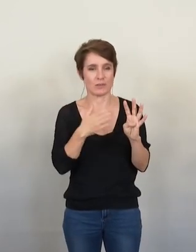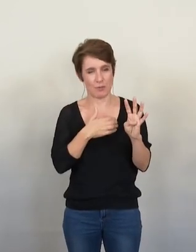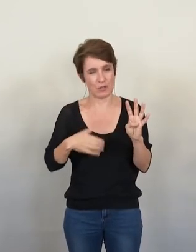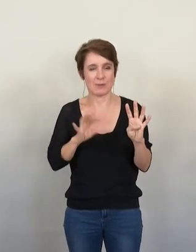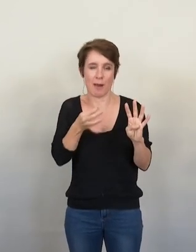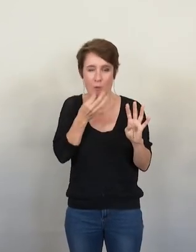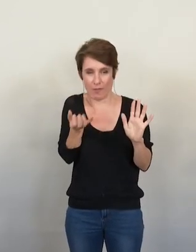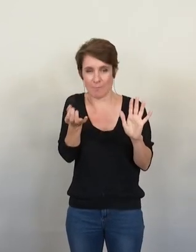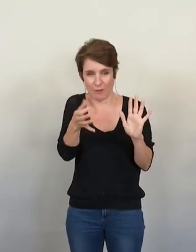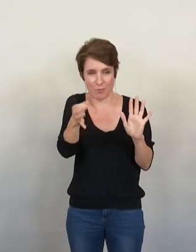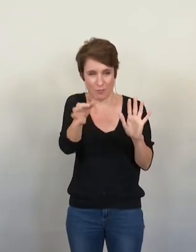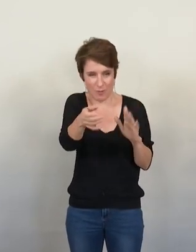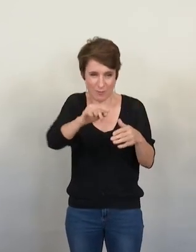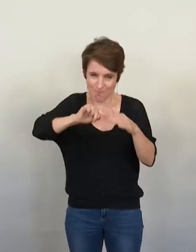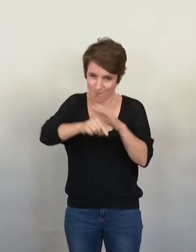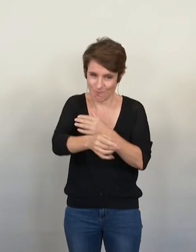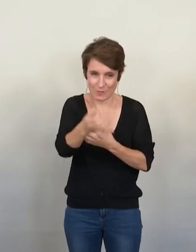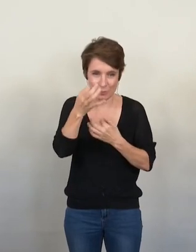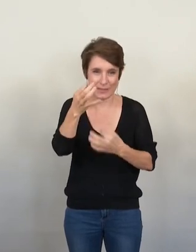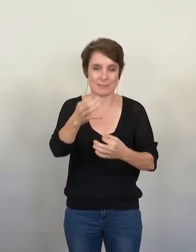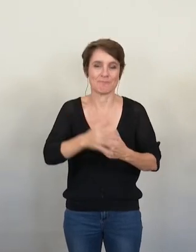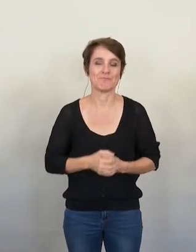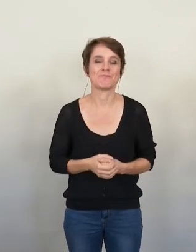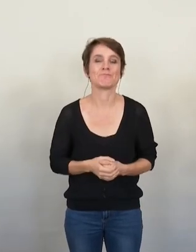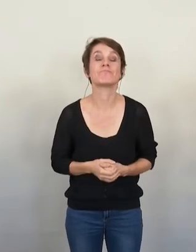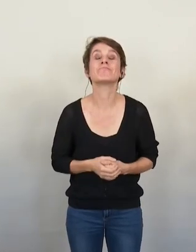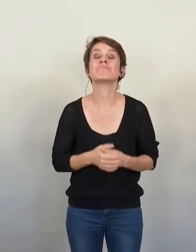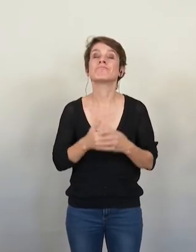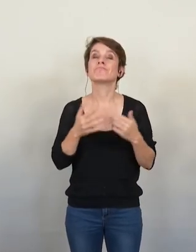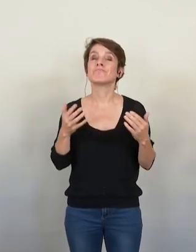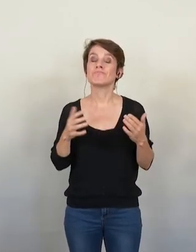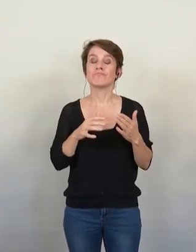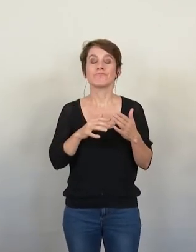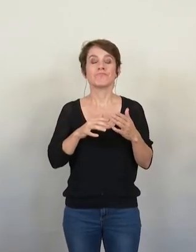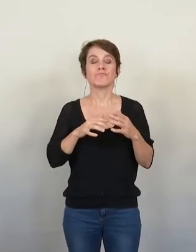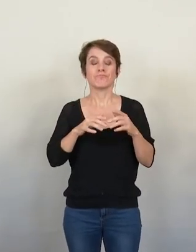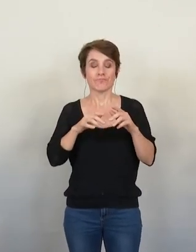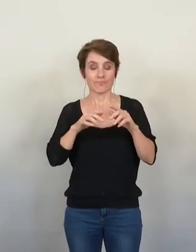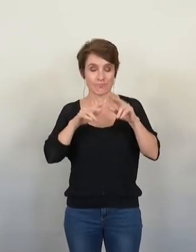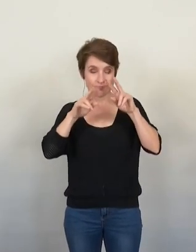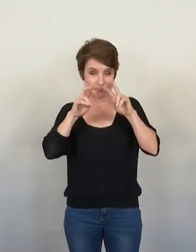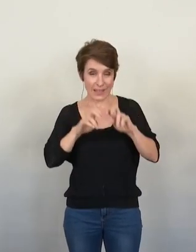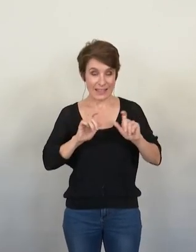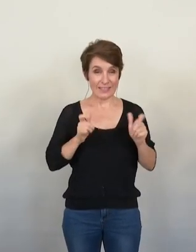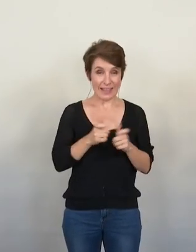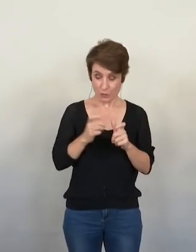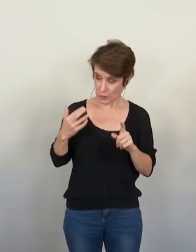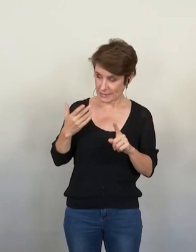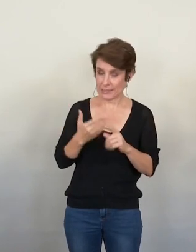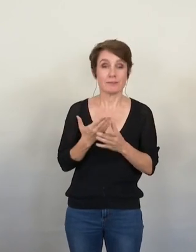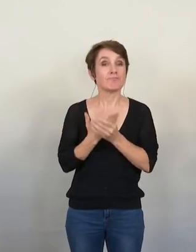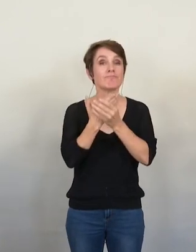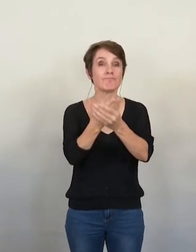éléments je crois que on a pris soin de vous transmettre le diagnostic justement pour vous mettre en évidence ce sur quoi on a travaillé